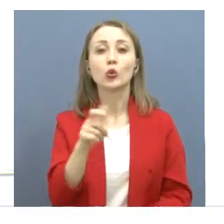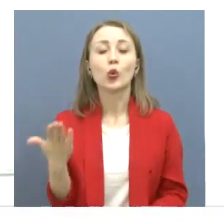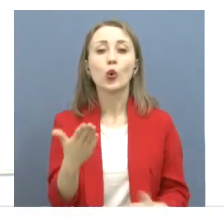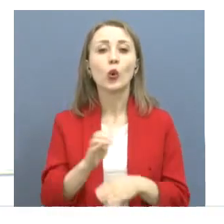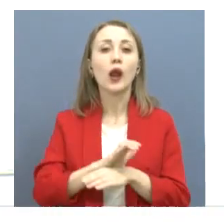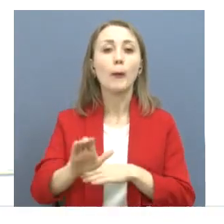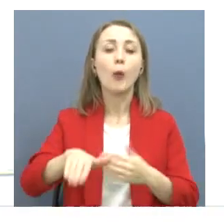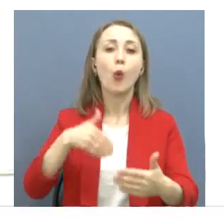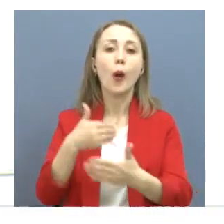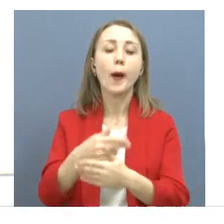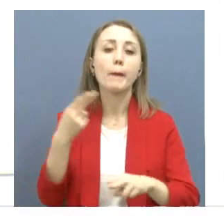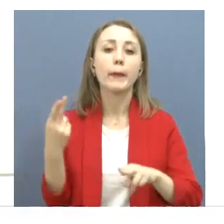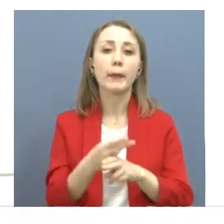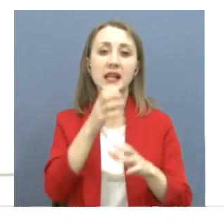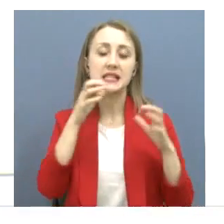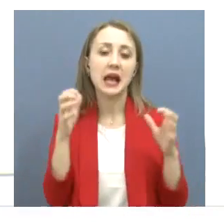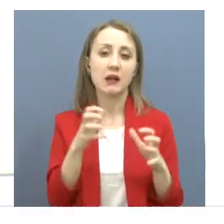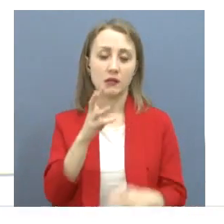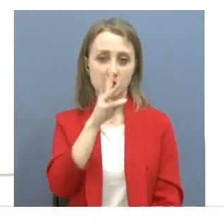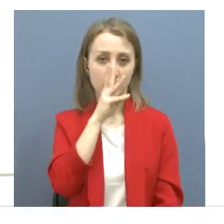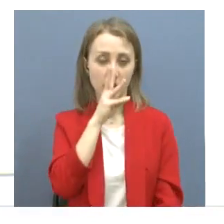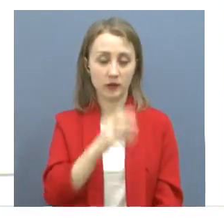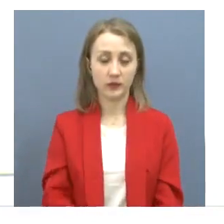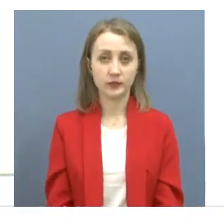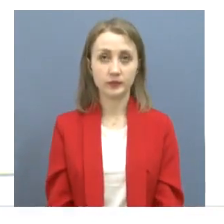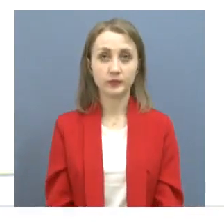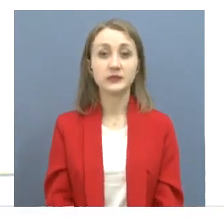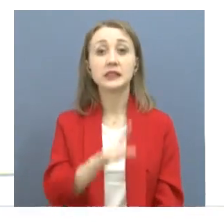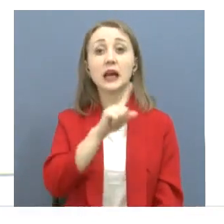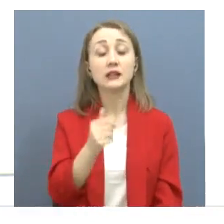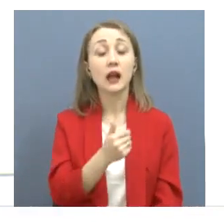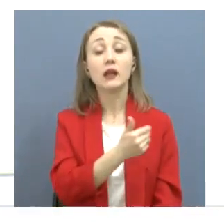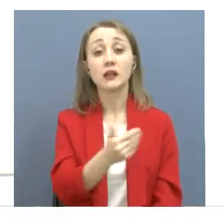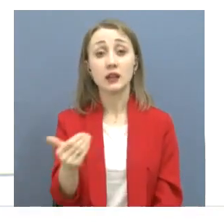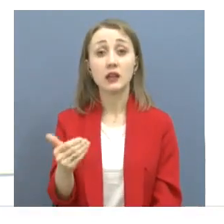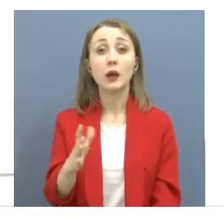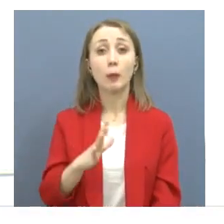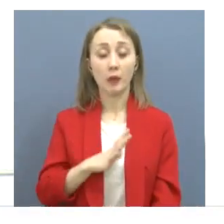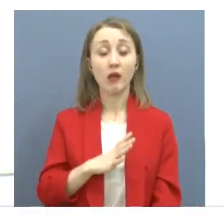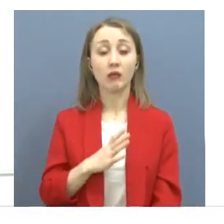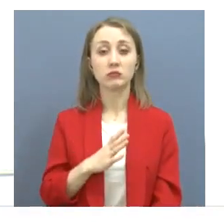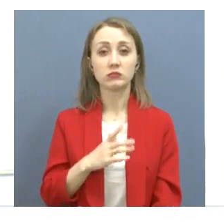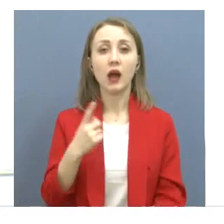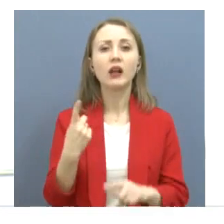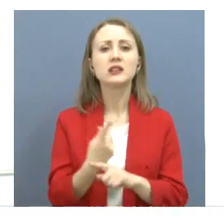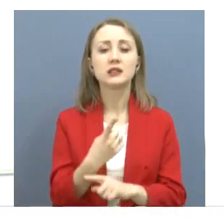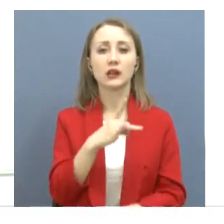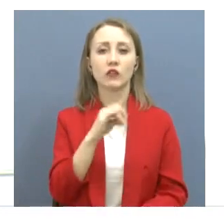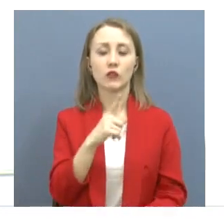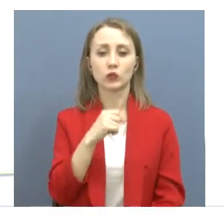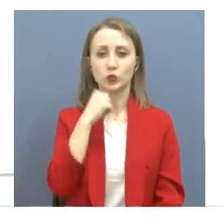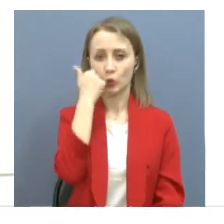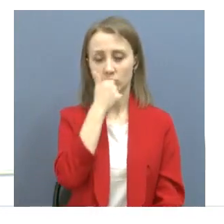в отпуска без сохранения заработной платы. И за них производились хотя бы один раз отчисления